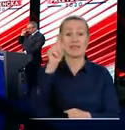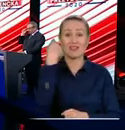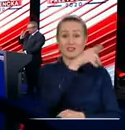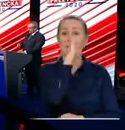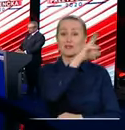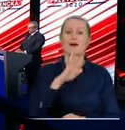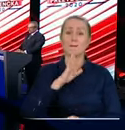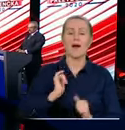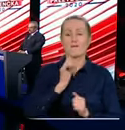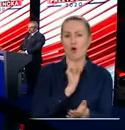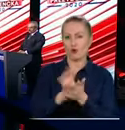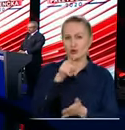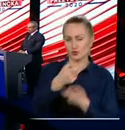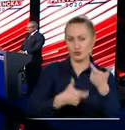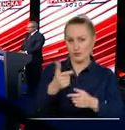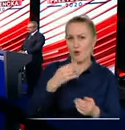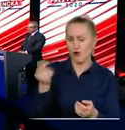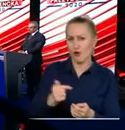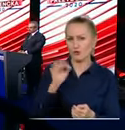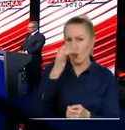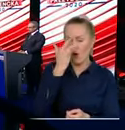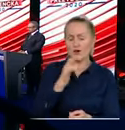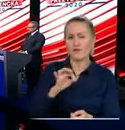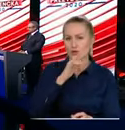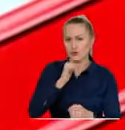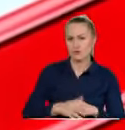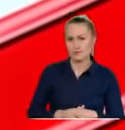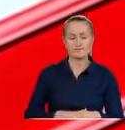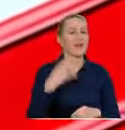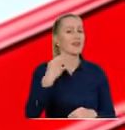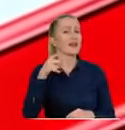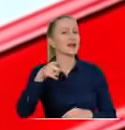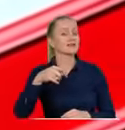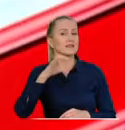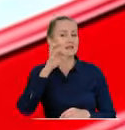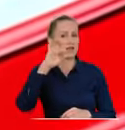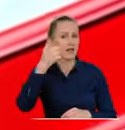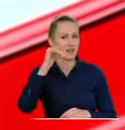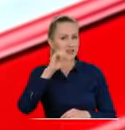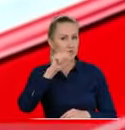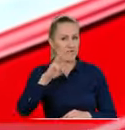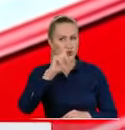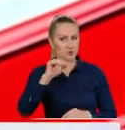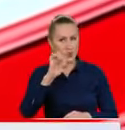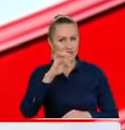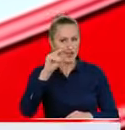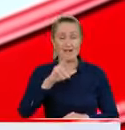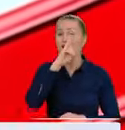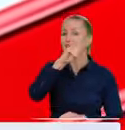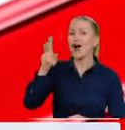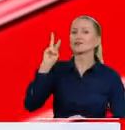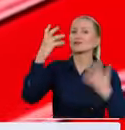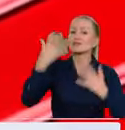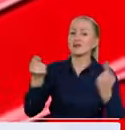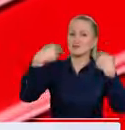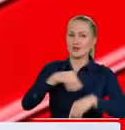dziękuję. Na odpowiedź teraz to pytanie będzie odpowiadał Stanisław Żółtek. Każdy, kto chce do Polski przyjechać pracować albo wydać